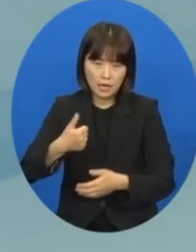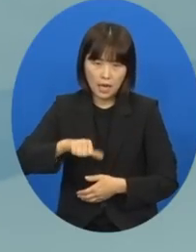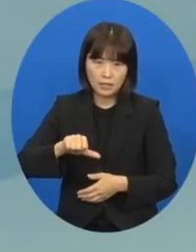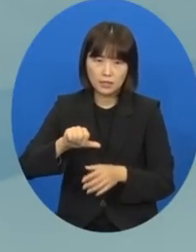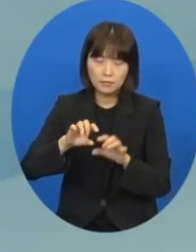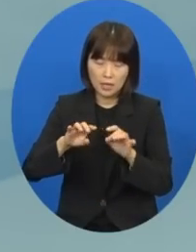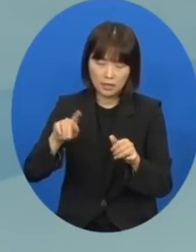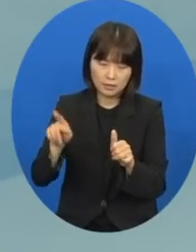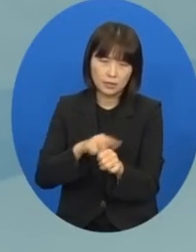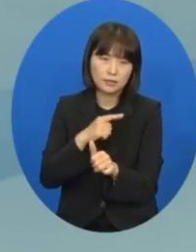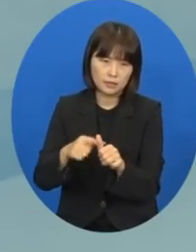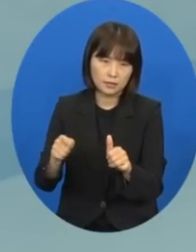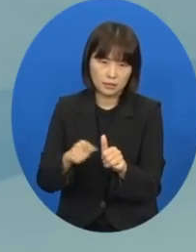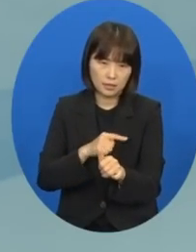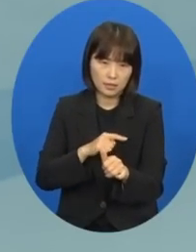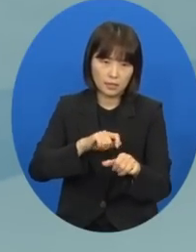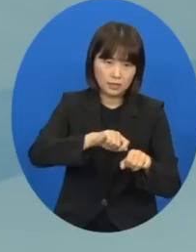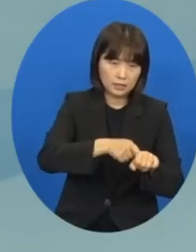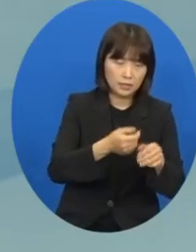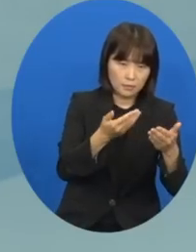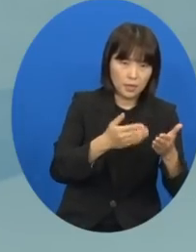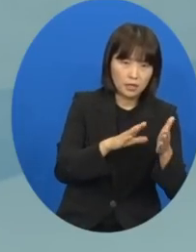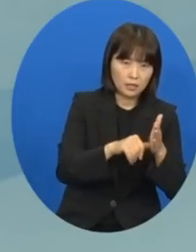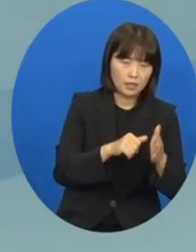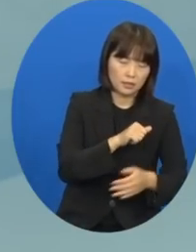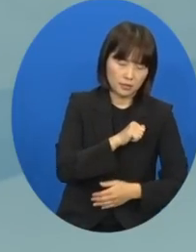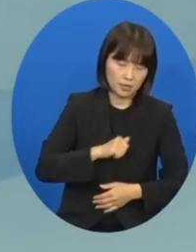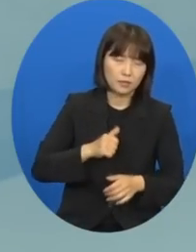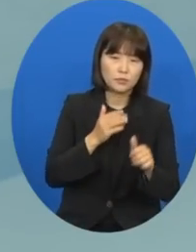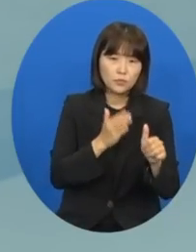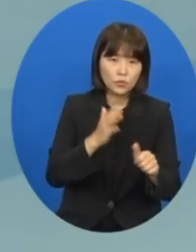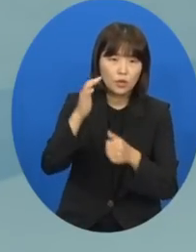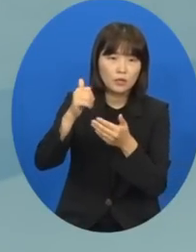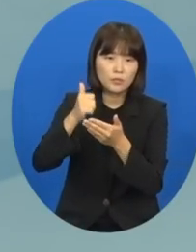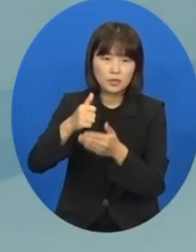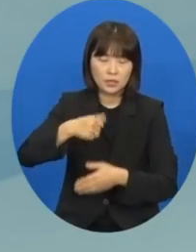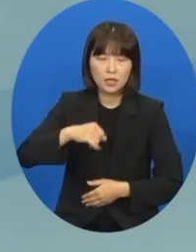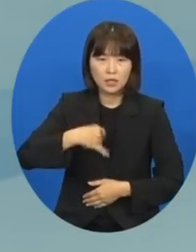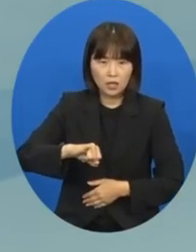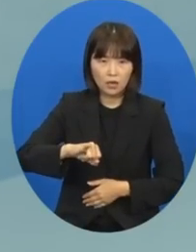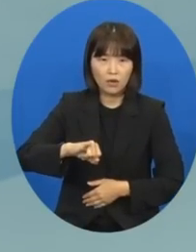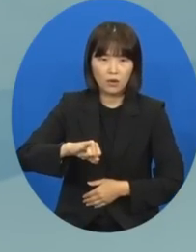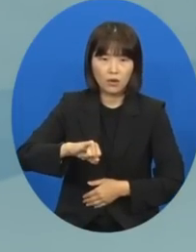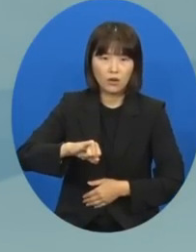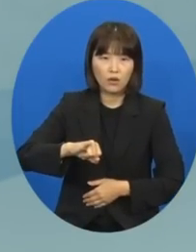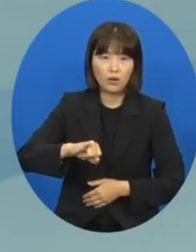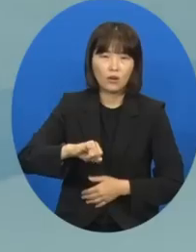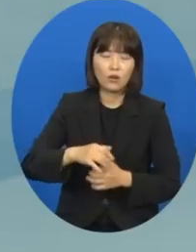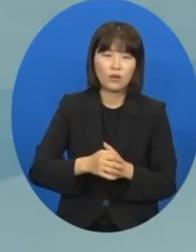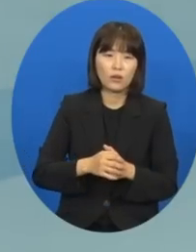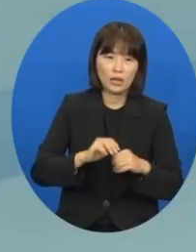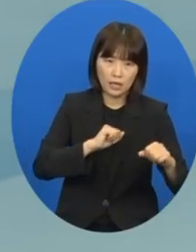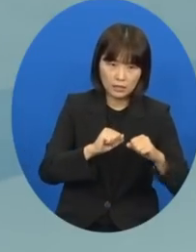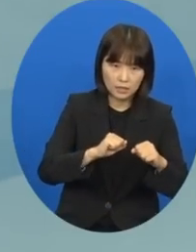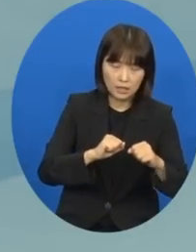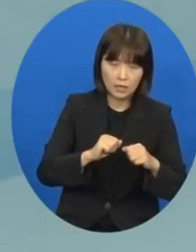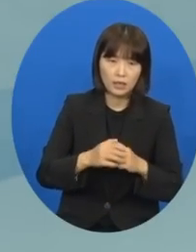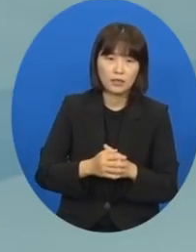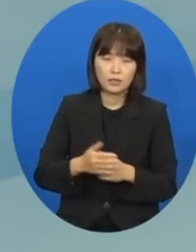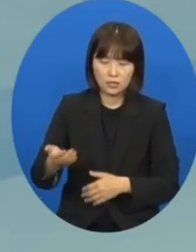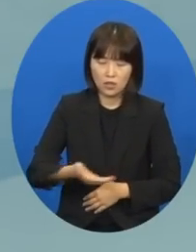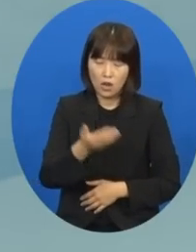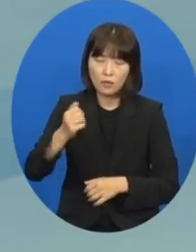하신다. 징계를 받을 때 참아내십시오. 하나님께서는 자녀에게 대하시듯이 여러분에게 대하십니다. 아버지가 징계하지 않는 자녀가